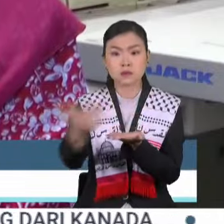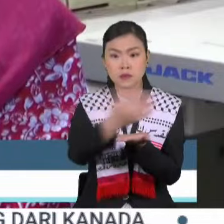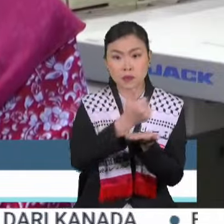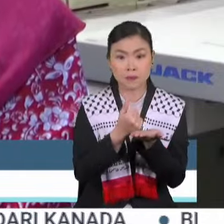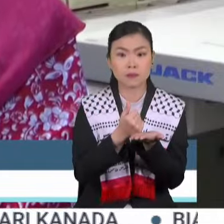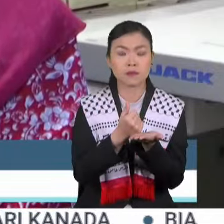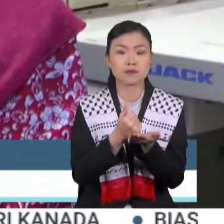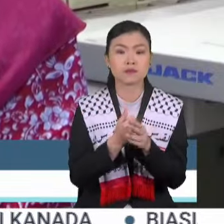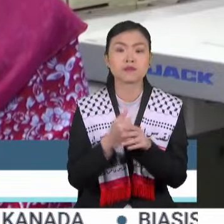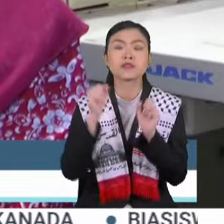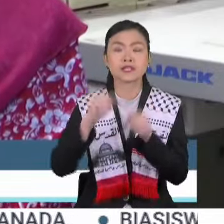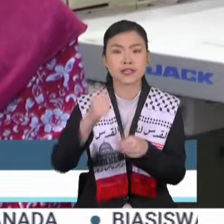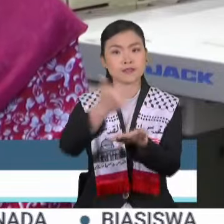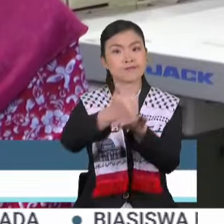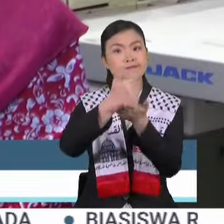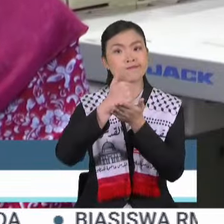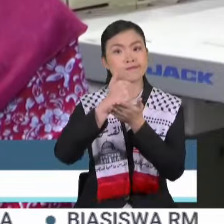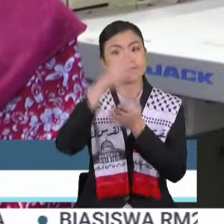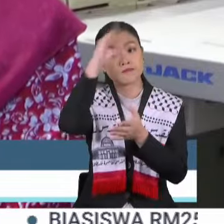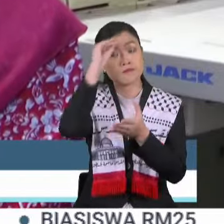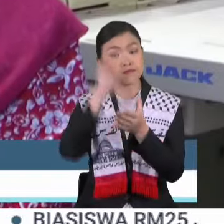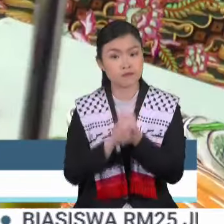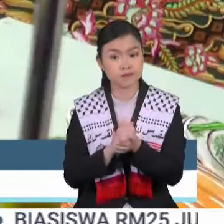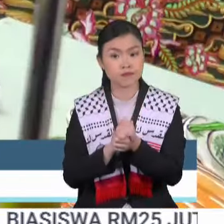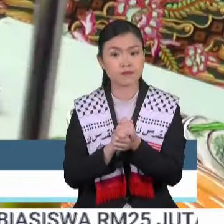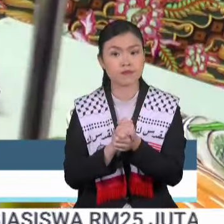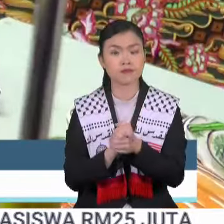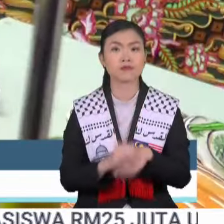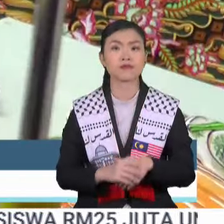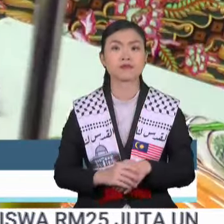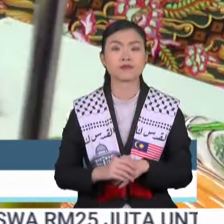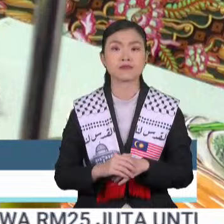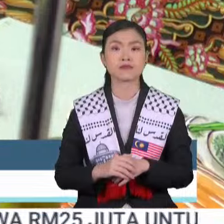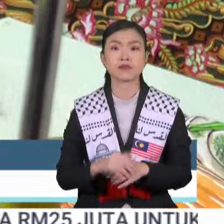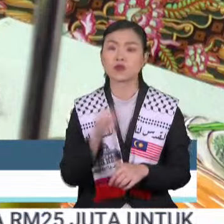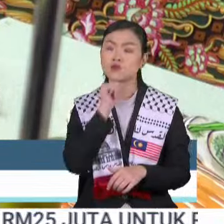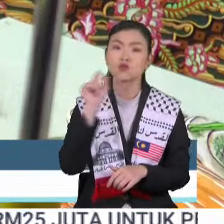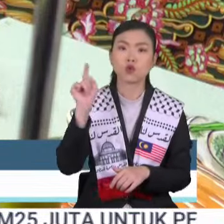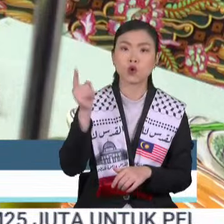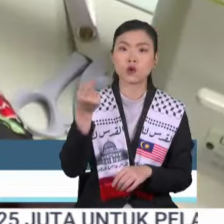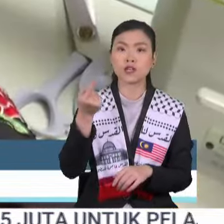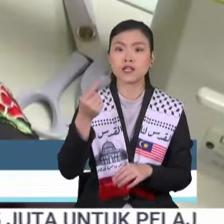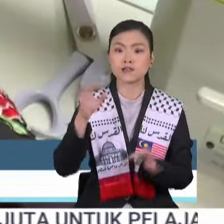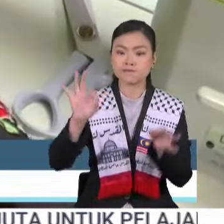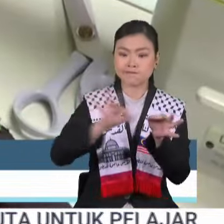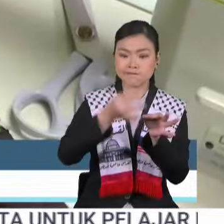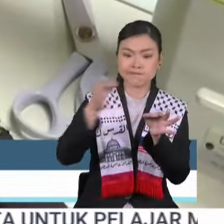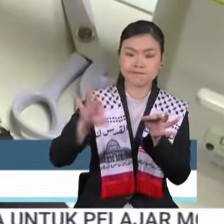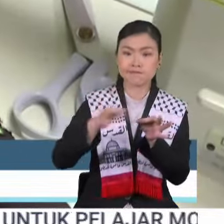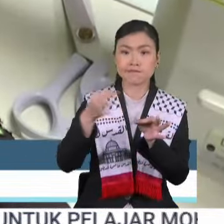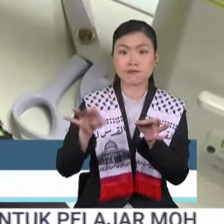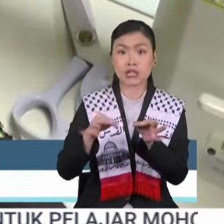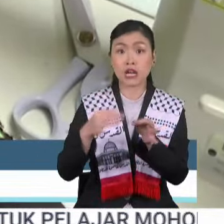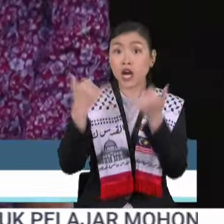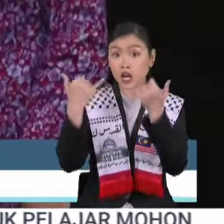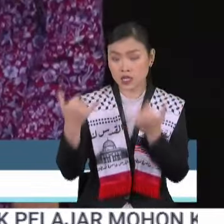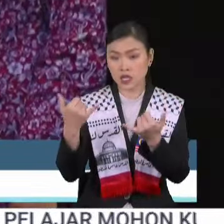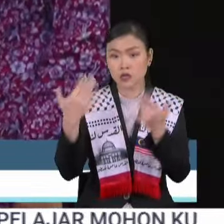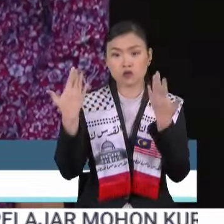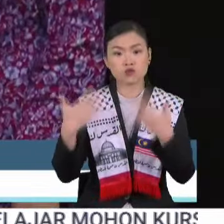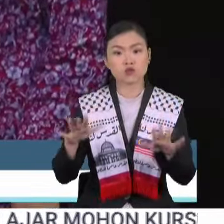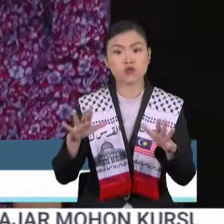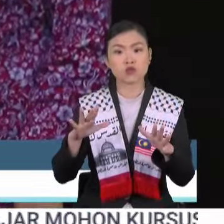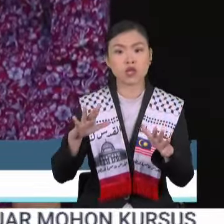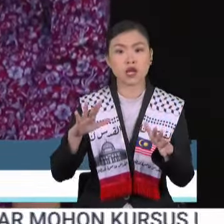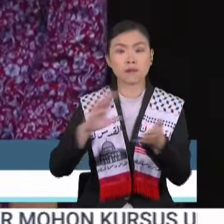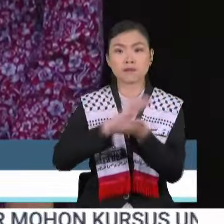membantu suami saya cari pendapatan. Bukan sekadar tukang jahit, Nora Sidah kini turut jadi